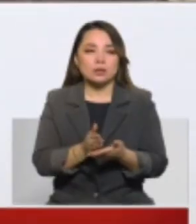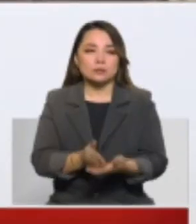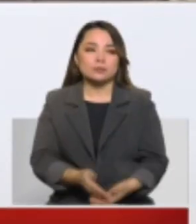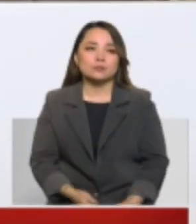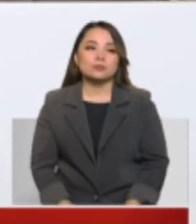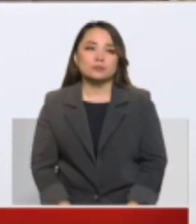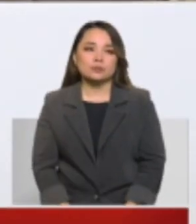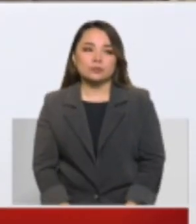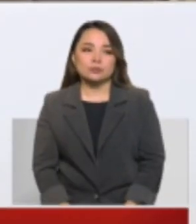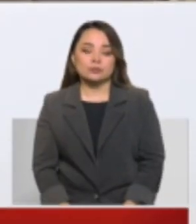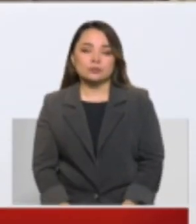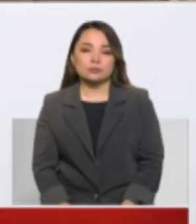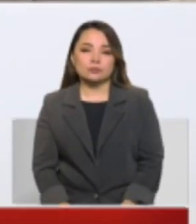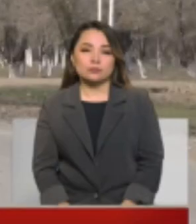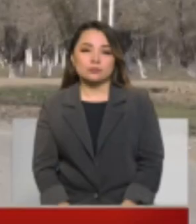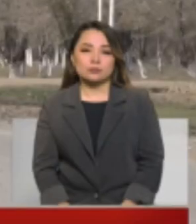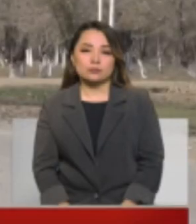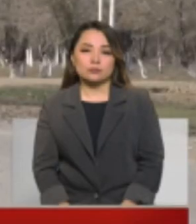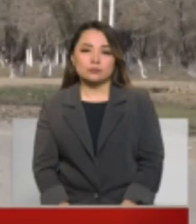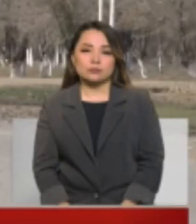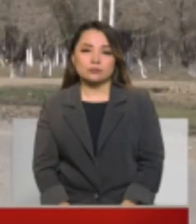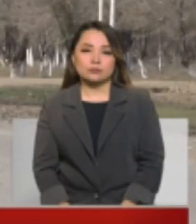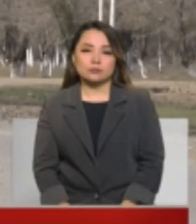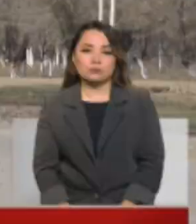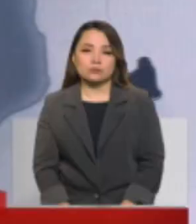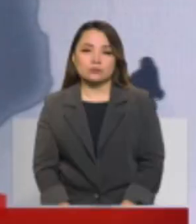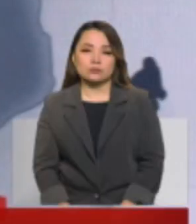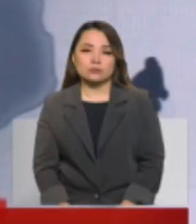Самат Оразалинов, Қазақстан ұлттық арнасы, Жетісу облысы.